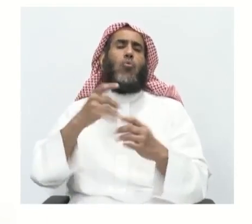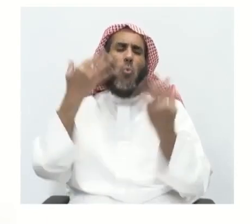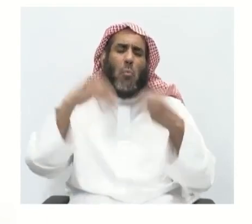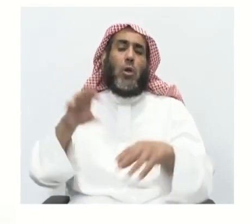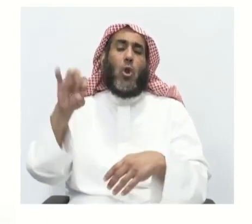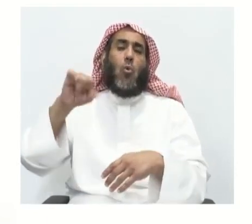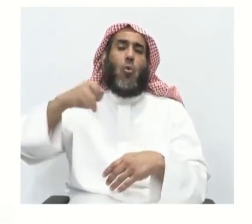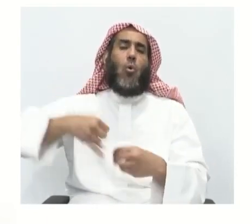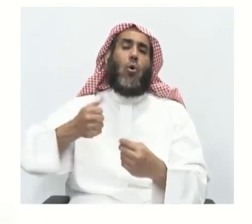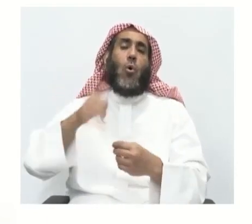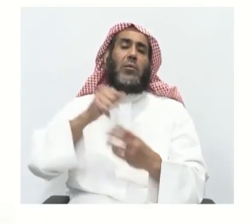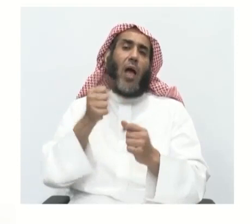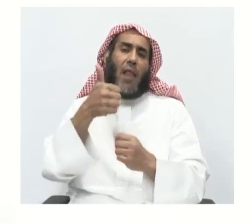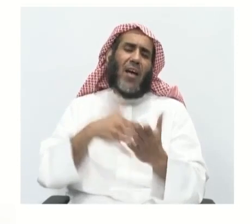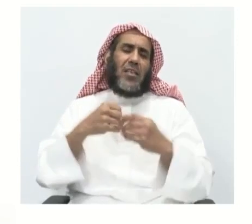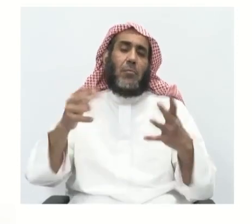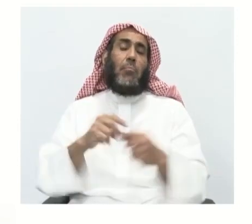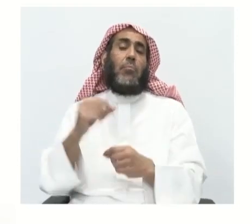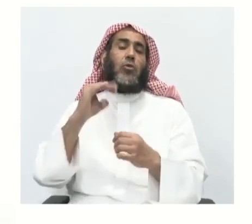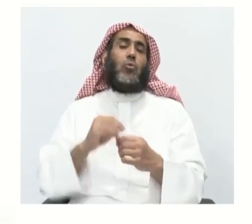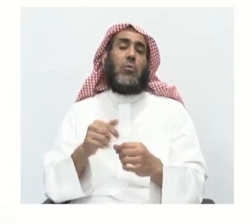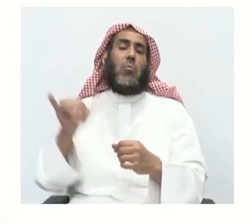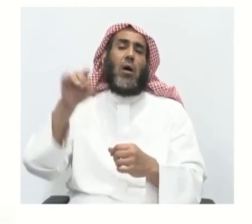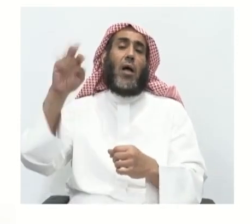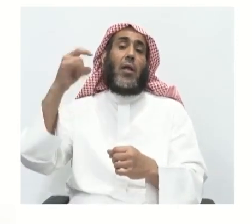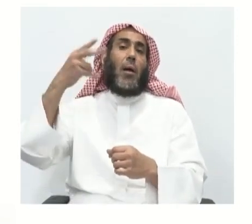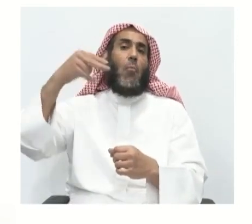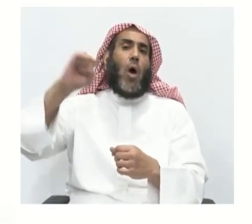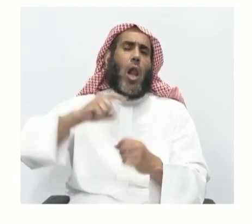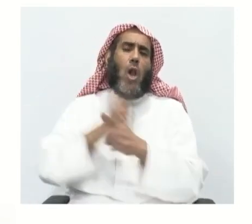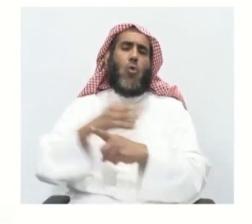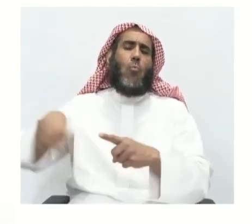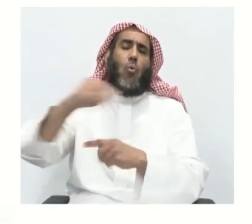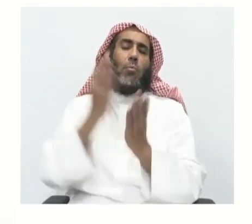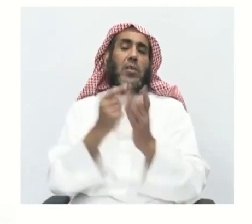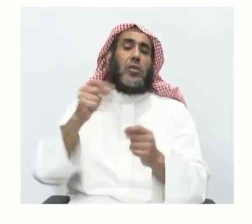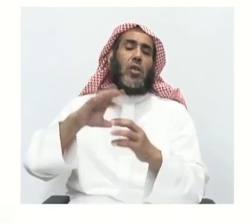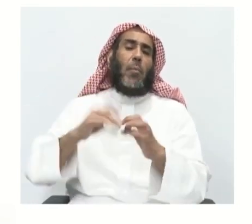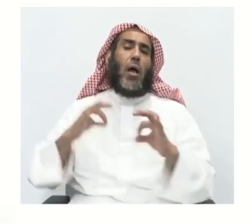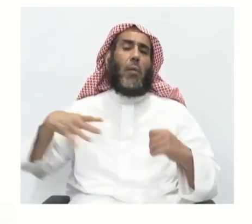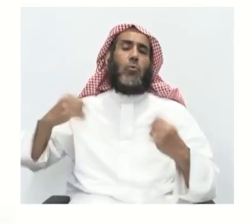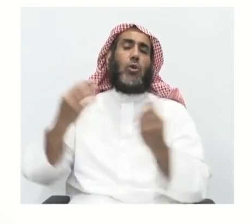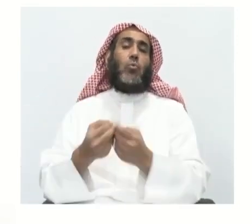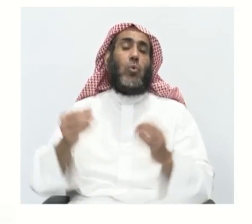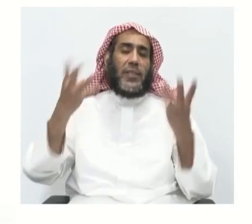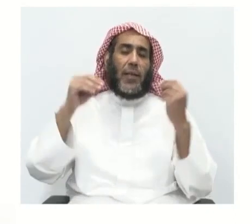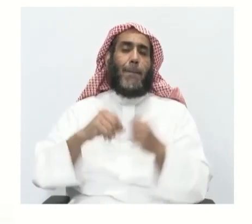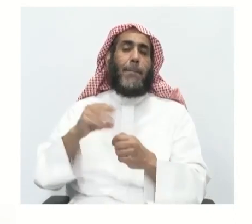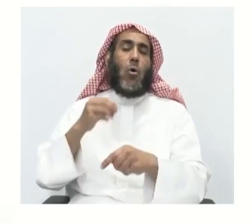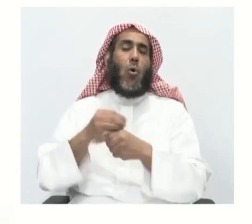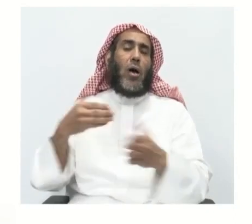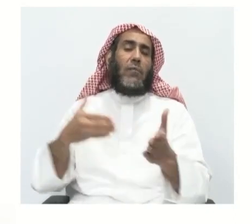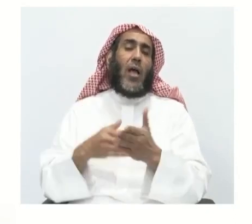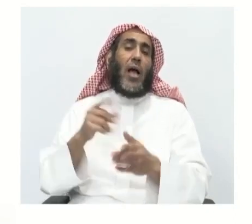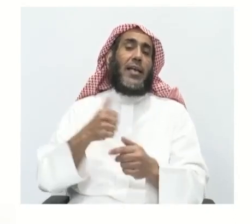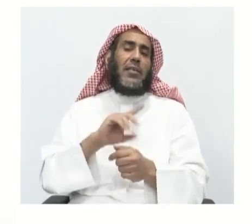الف للدلاله على الجمع اما المجموعه ج حضر معلموا المدرسه اجتمع مديروا عليم هنا وقعت في اخر